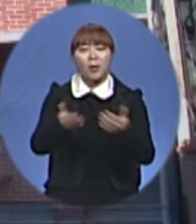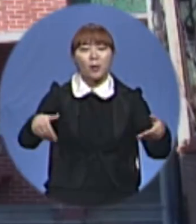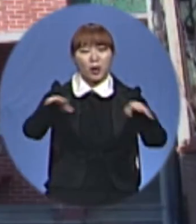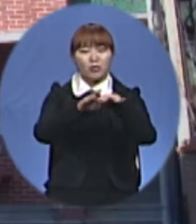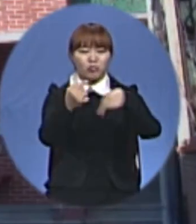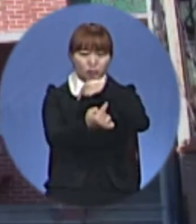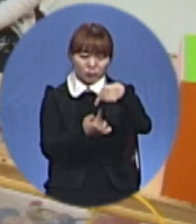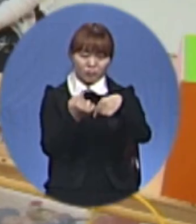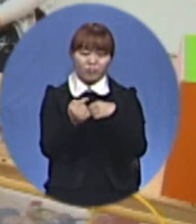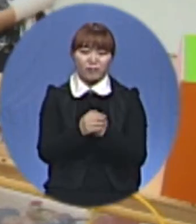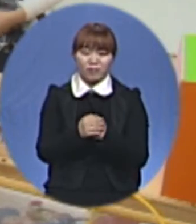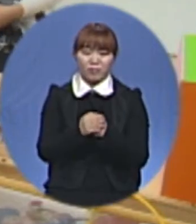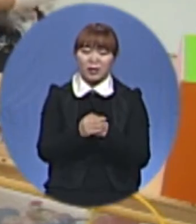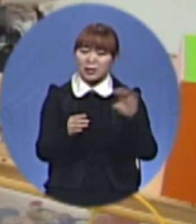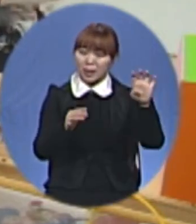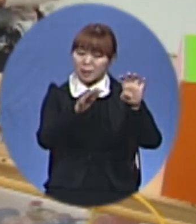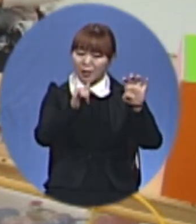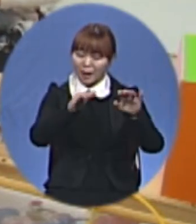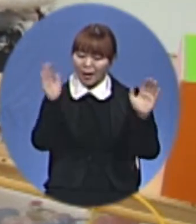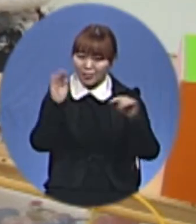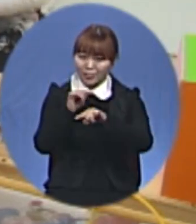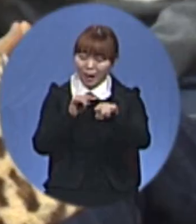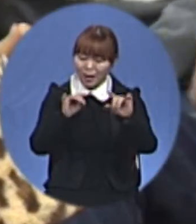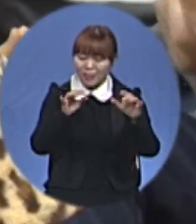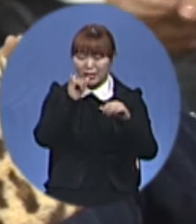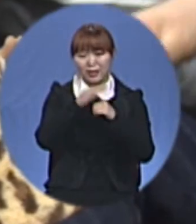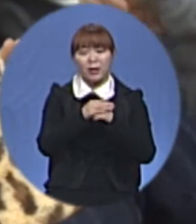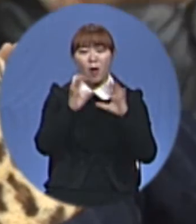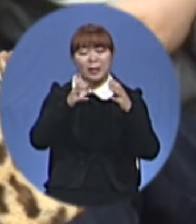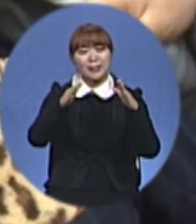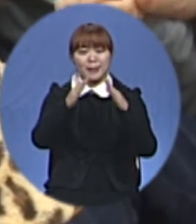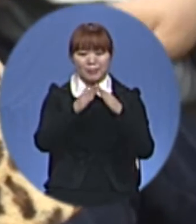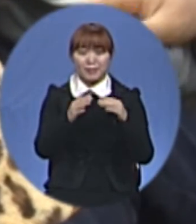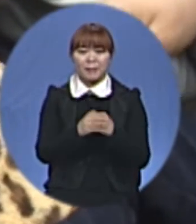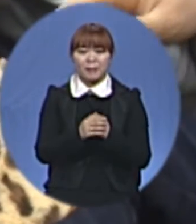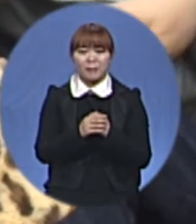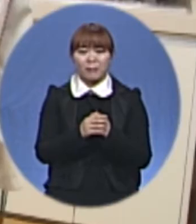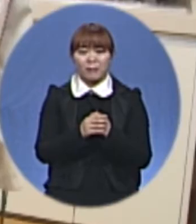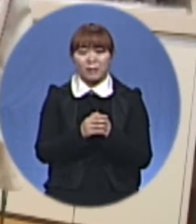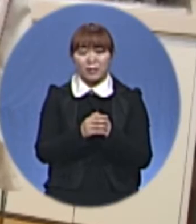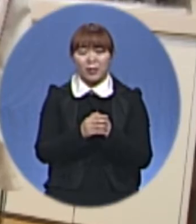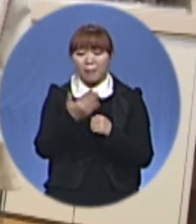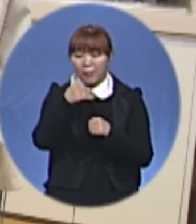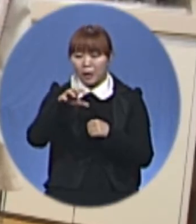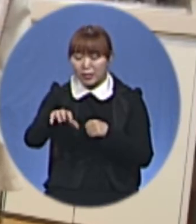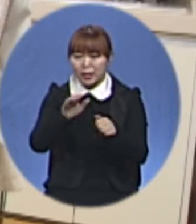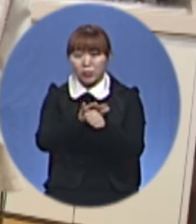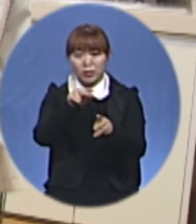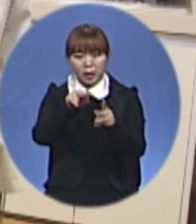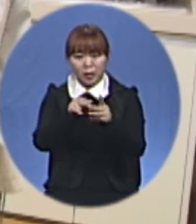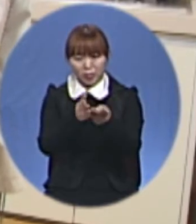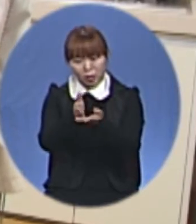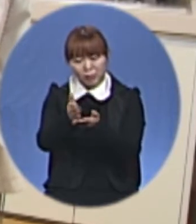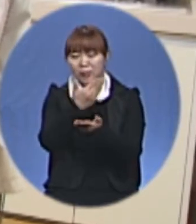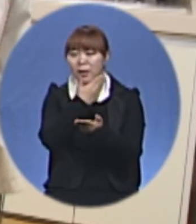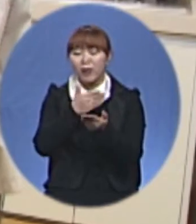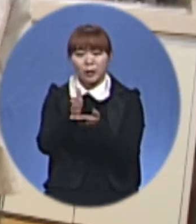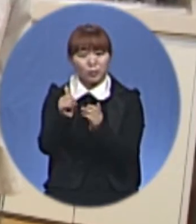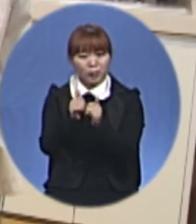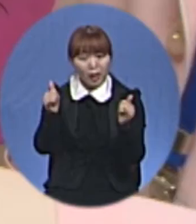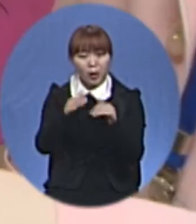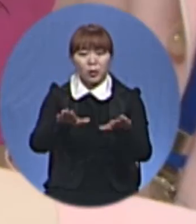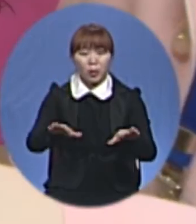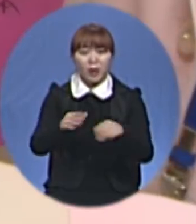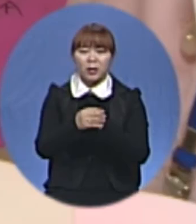했습니다. 40여 명의 아이들이 재원 중인 이 어린이집. 지역 급식지원센터의 전문 영양사가